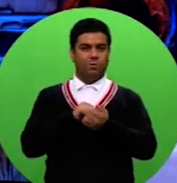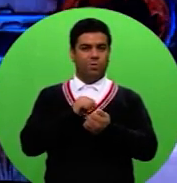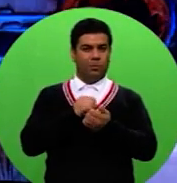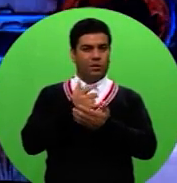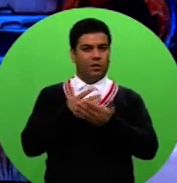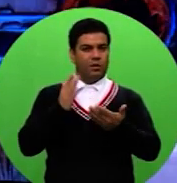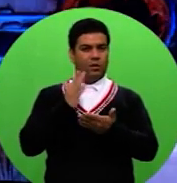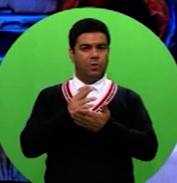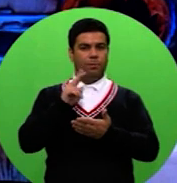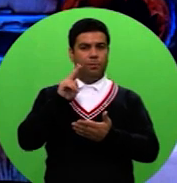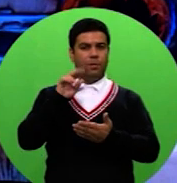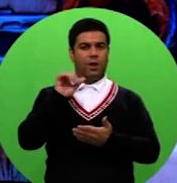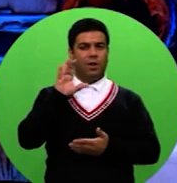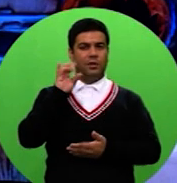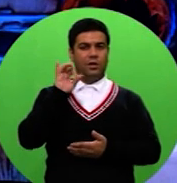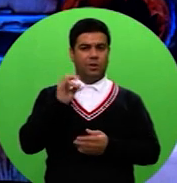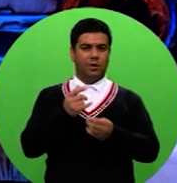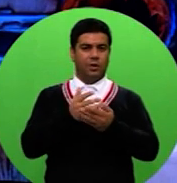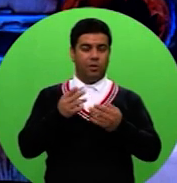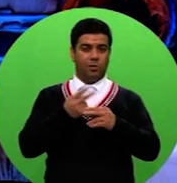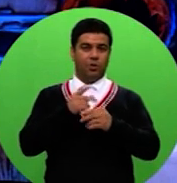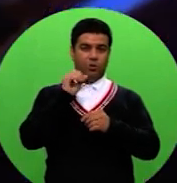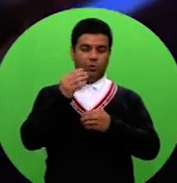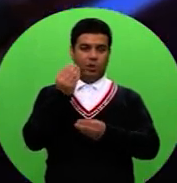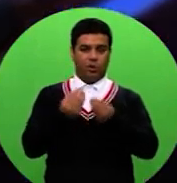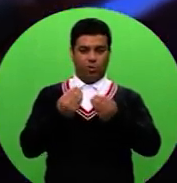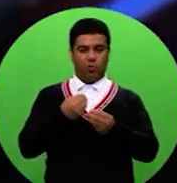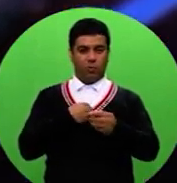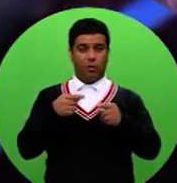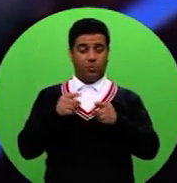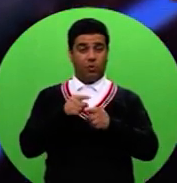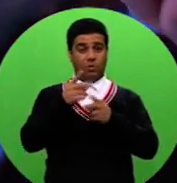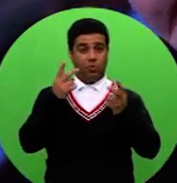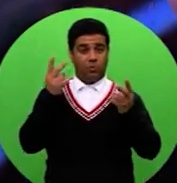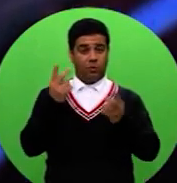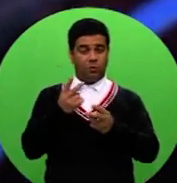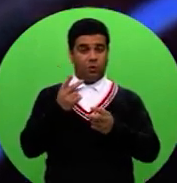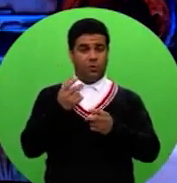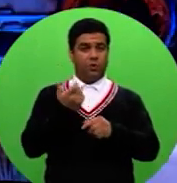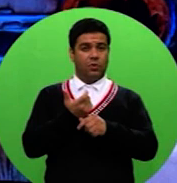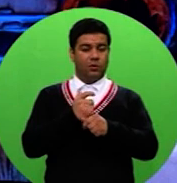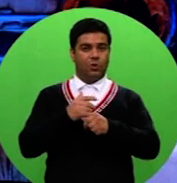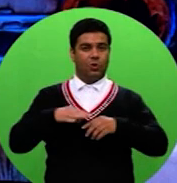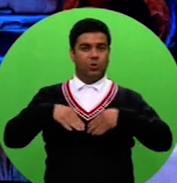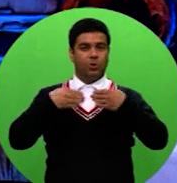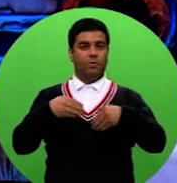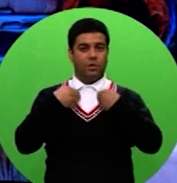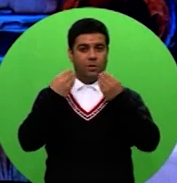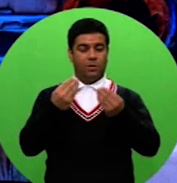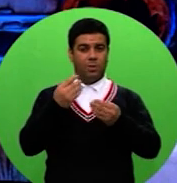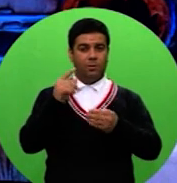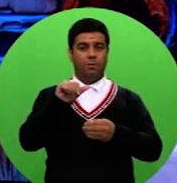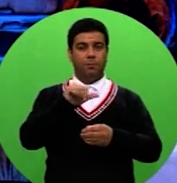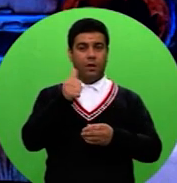или быстро высыхающий пластилин, чтобы вы могли потом этой игрушкой еще и играть, Тогда я